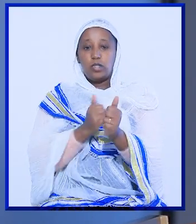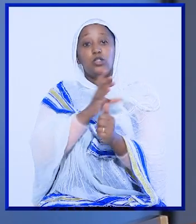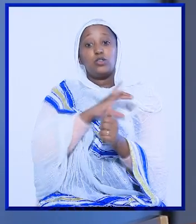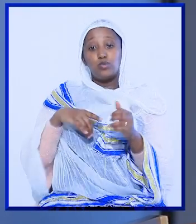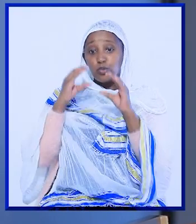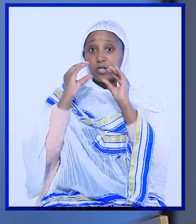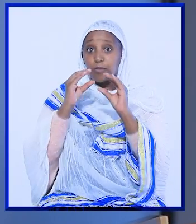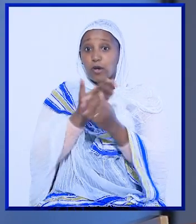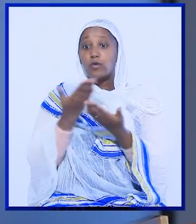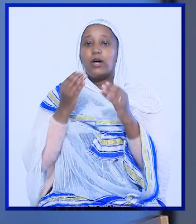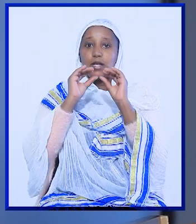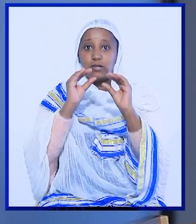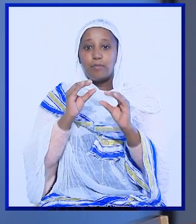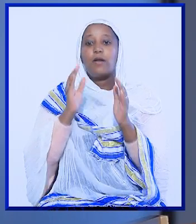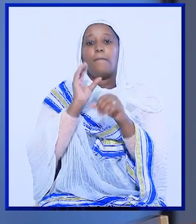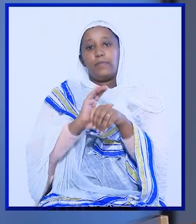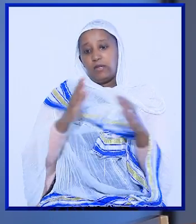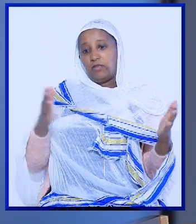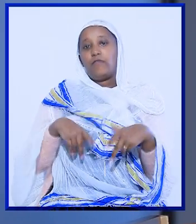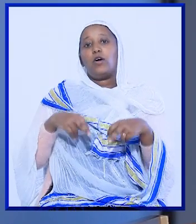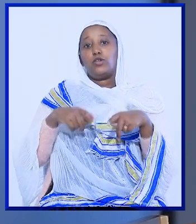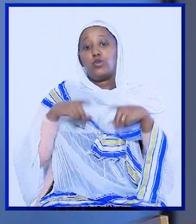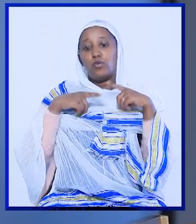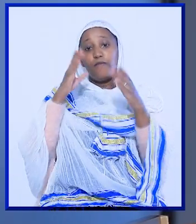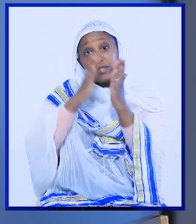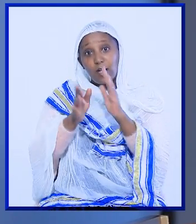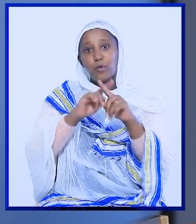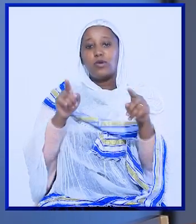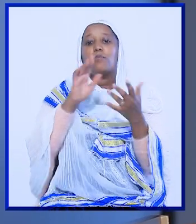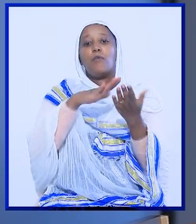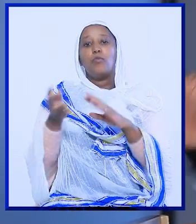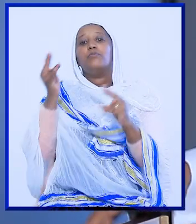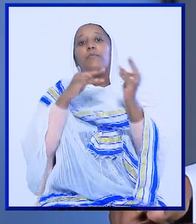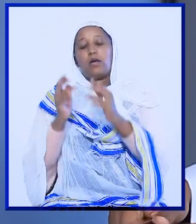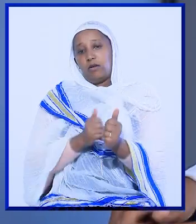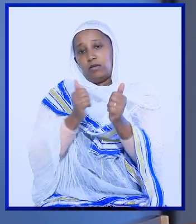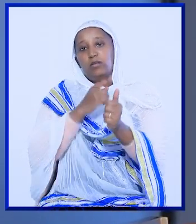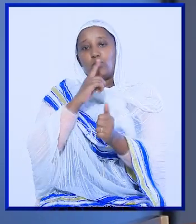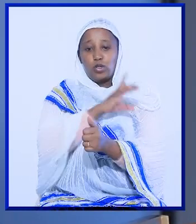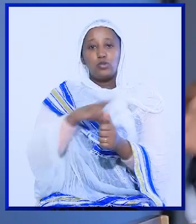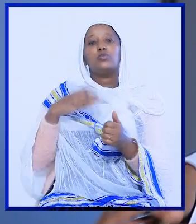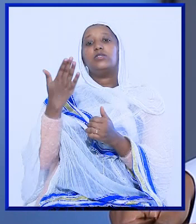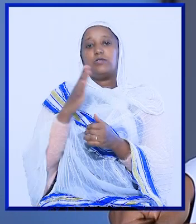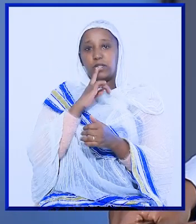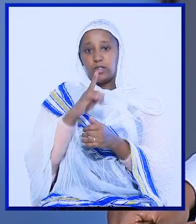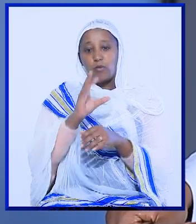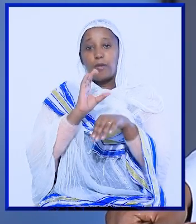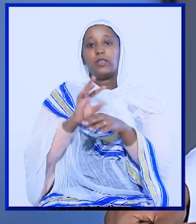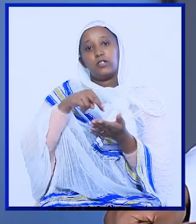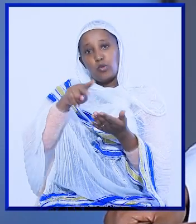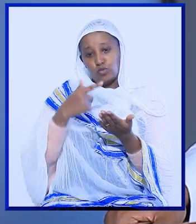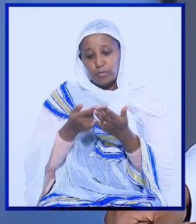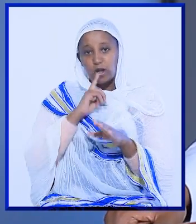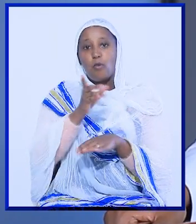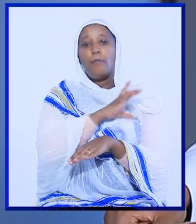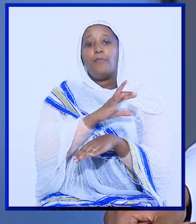እንዲከተለው ክርስቶስ ያስተማረውን ትምህርት እያስተማረ ቤተክርስቲያንን እያሰፋ እንዲኖር፣ ፍጻሜው ግን በሞት እንዲከተለው ነው፣ በመከራ እንዲከተለው ነው፣ ክርስቶስን